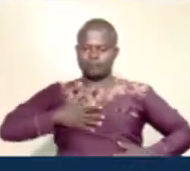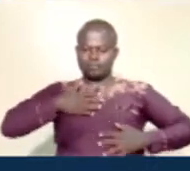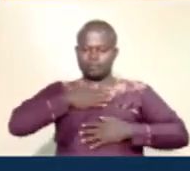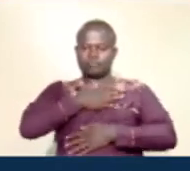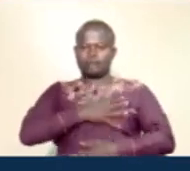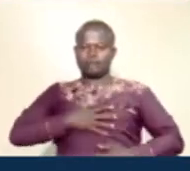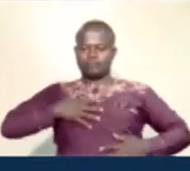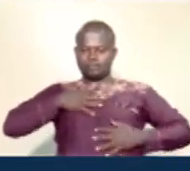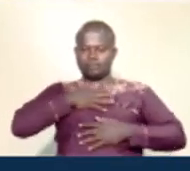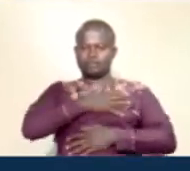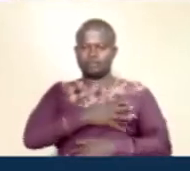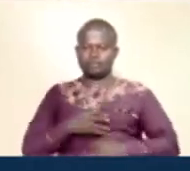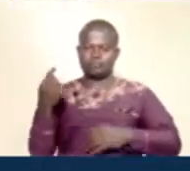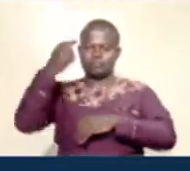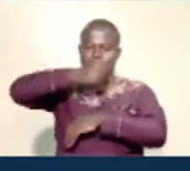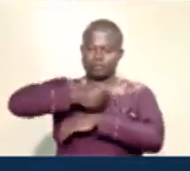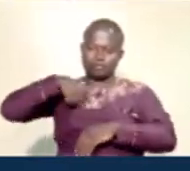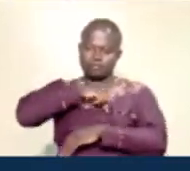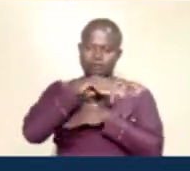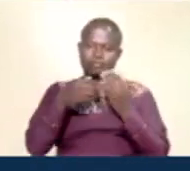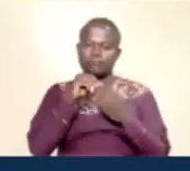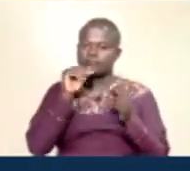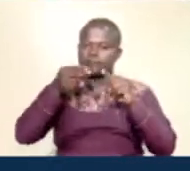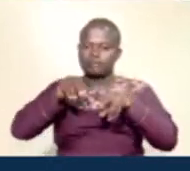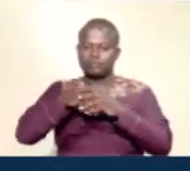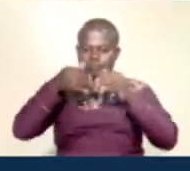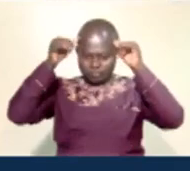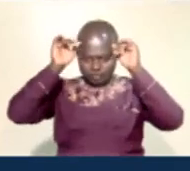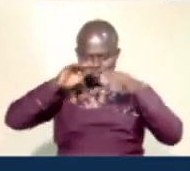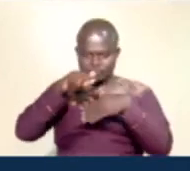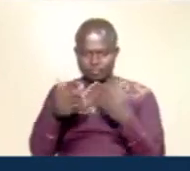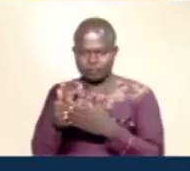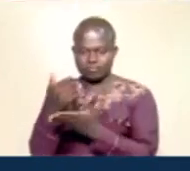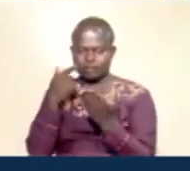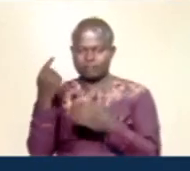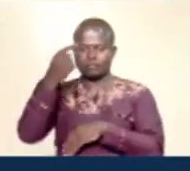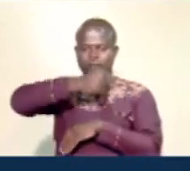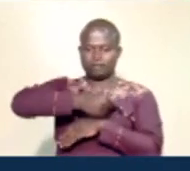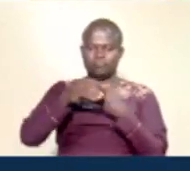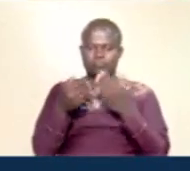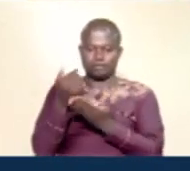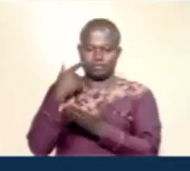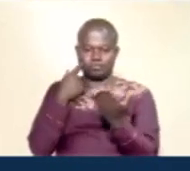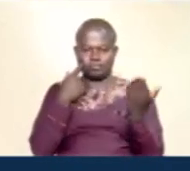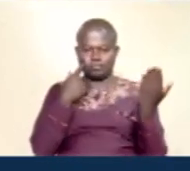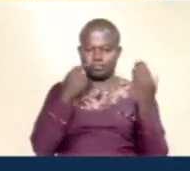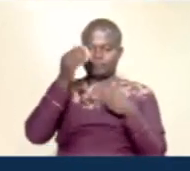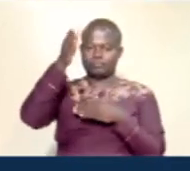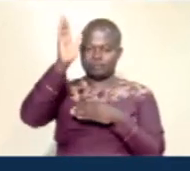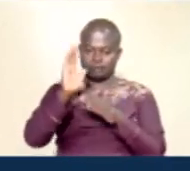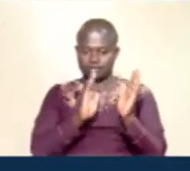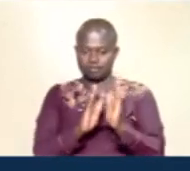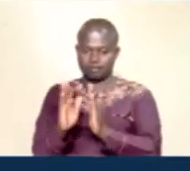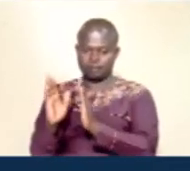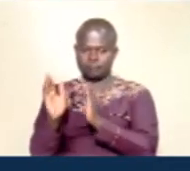w'umunezero ni umunsi utigeze ubaho muri Nyagatare ni umunsi Imana